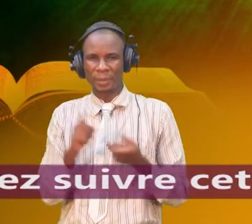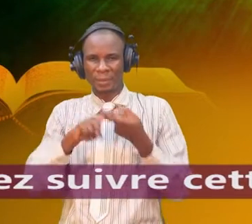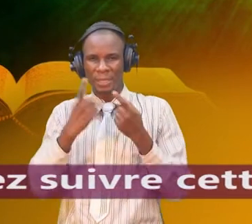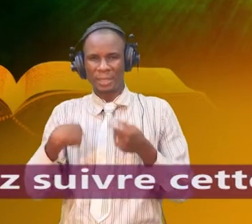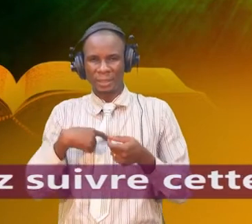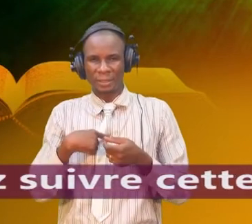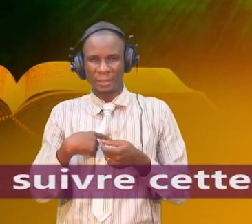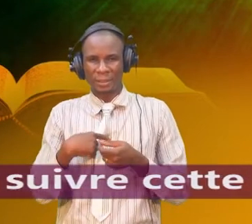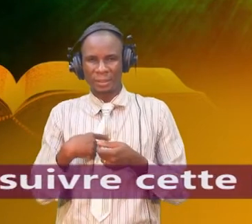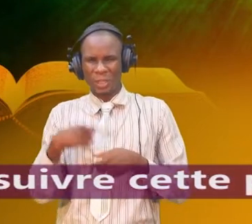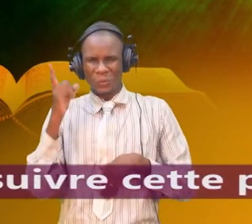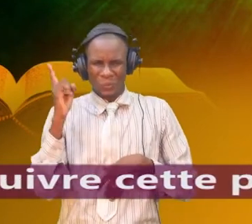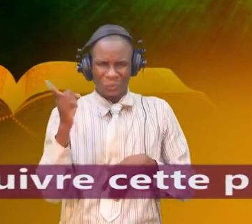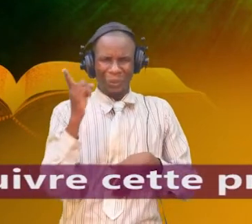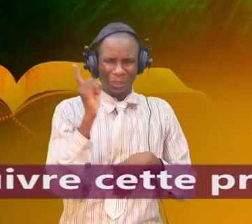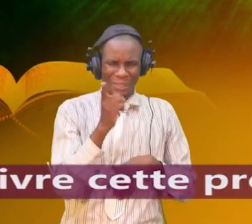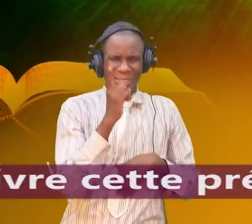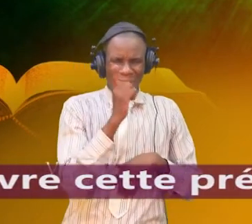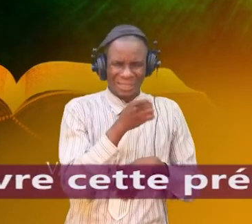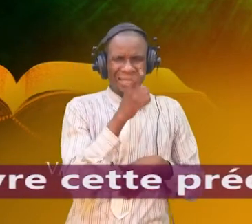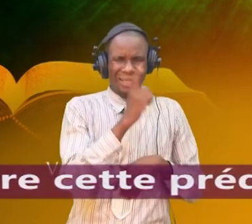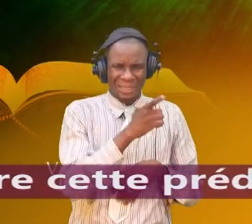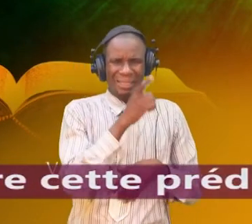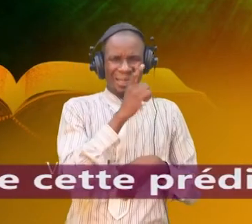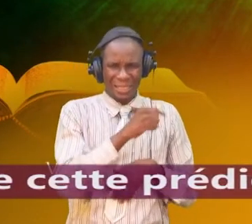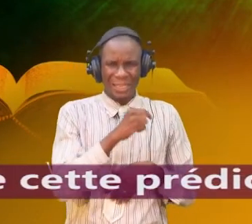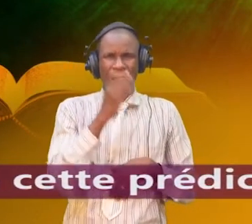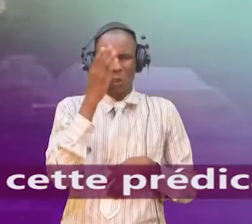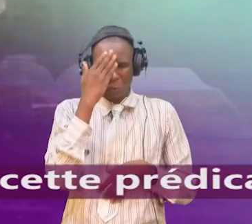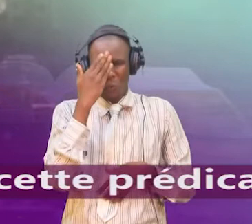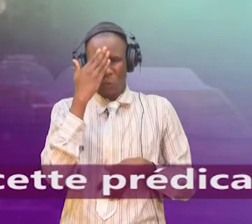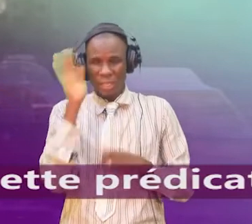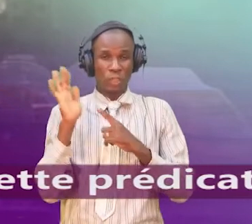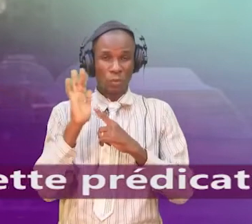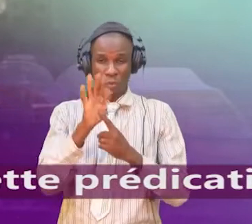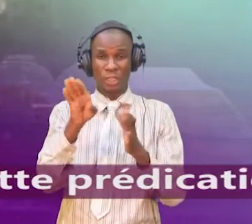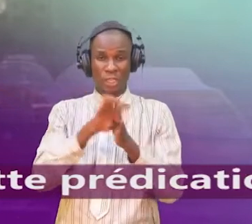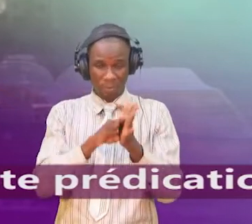Nzambi yawe asili kokwe isalikolo na ye, lisumu ya biso nyonso.